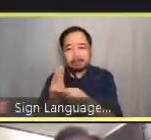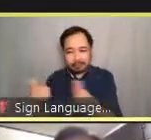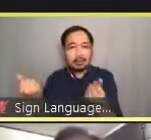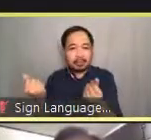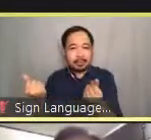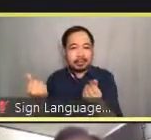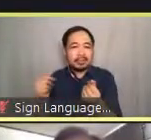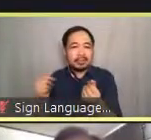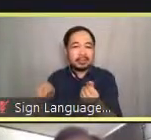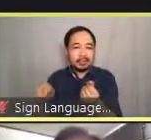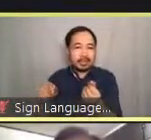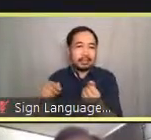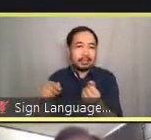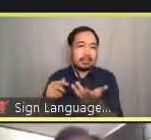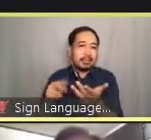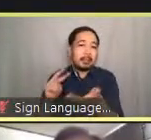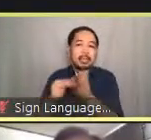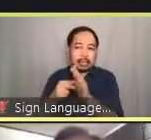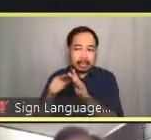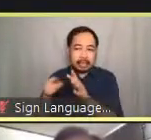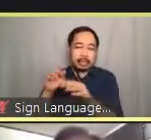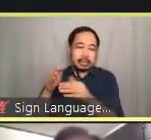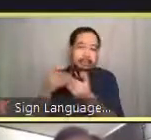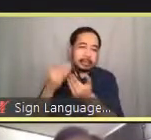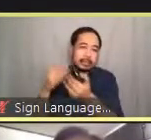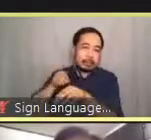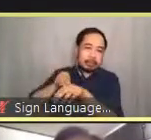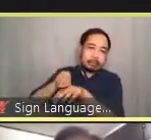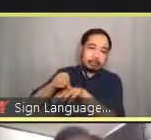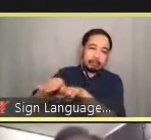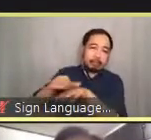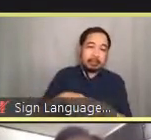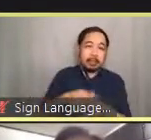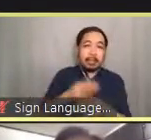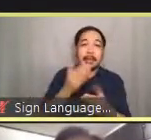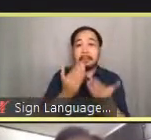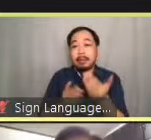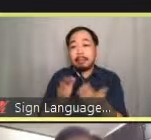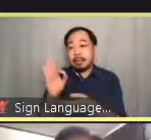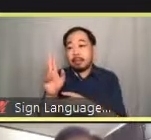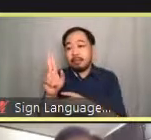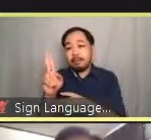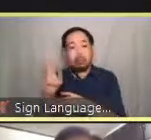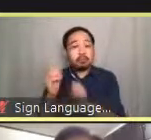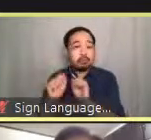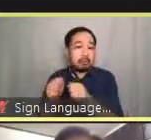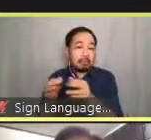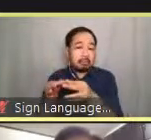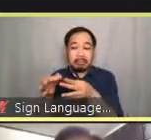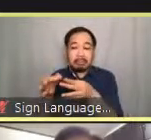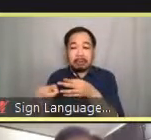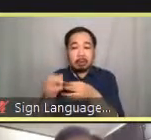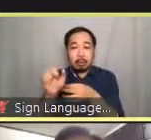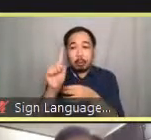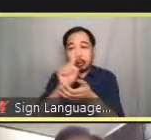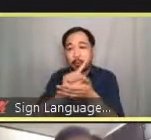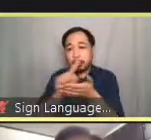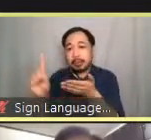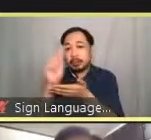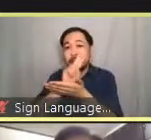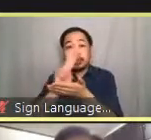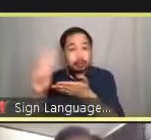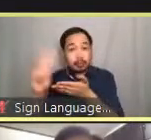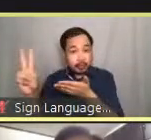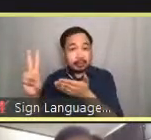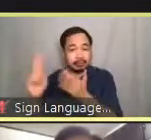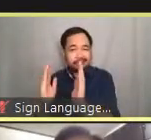ka lang merong nakakatawa. Maybe yung sa flu, extend until about 1 to 2. And ang